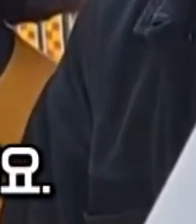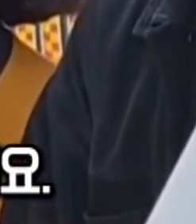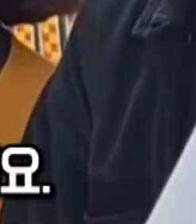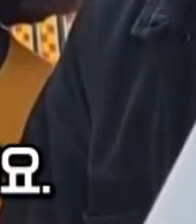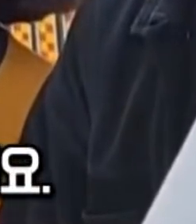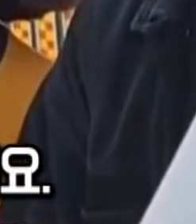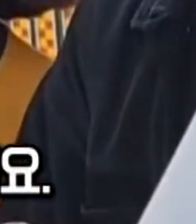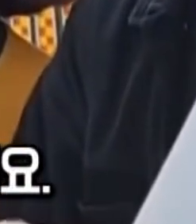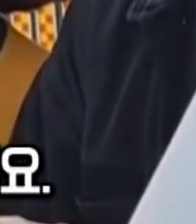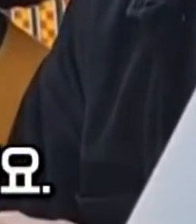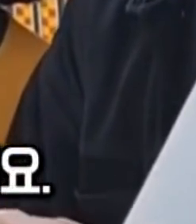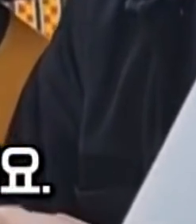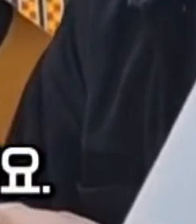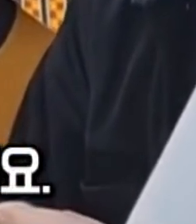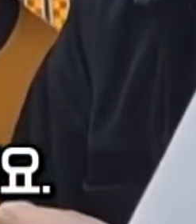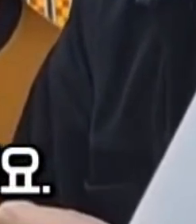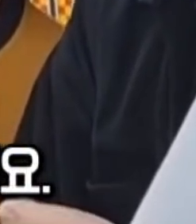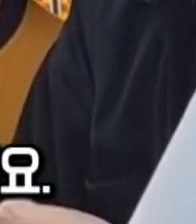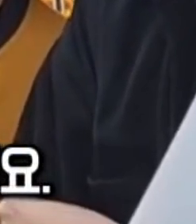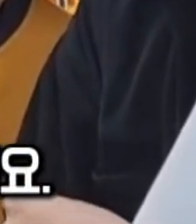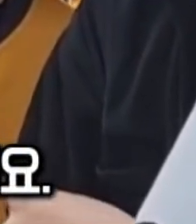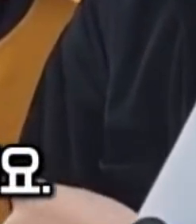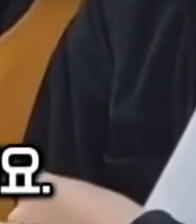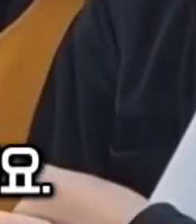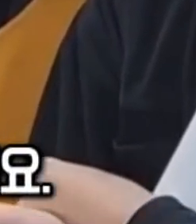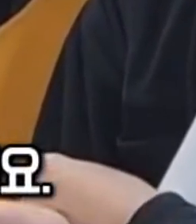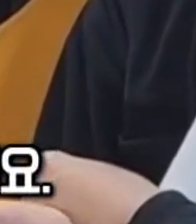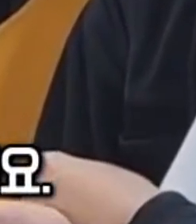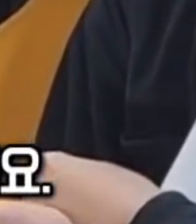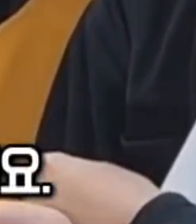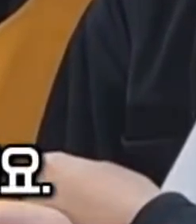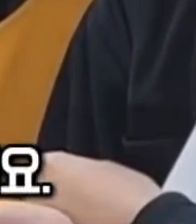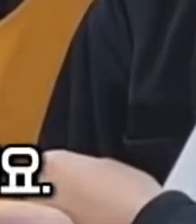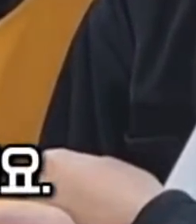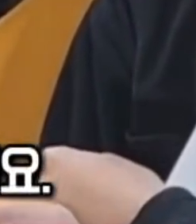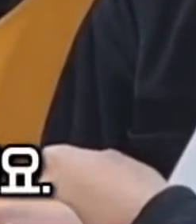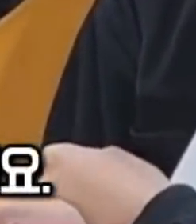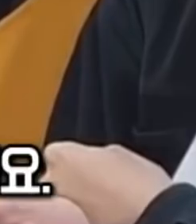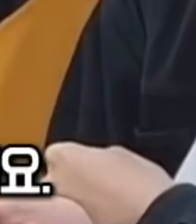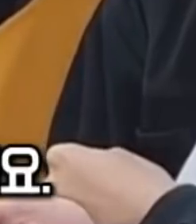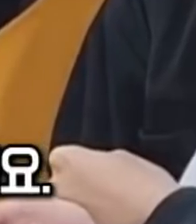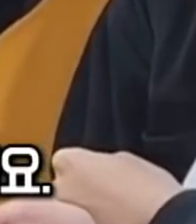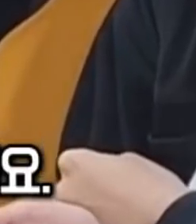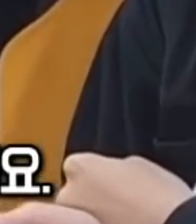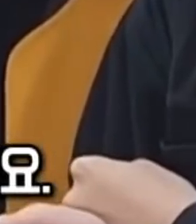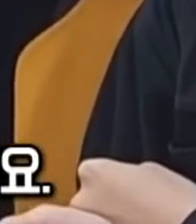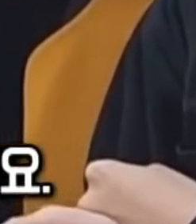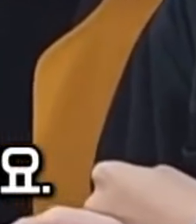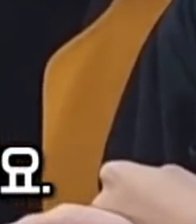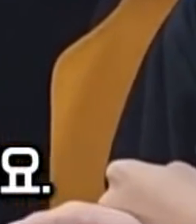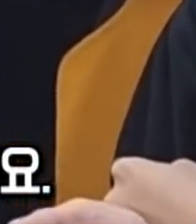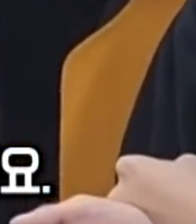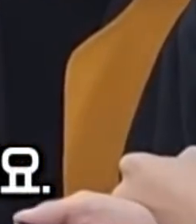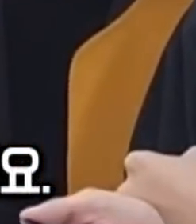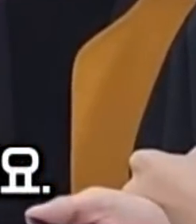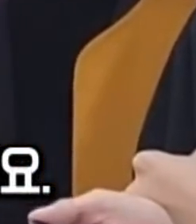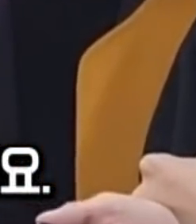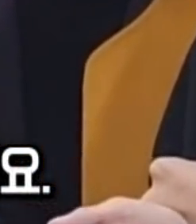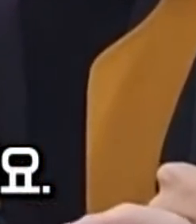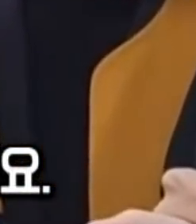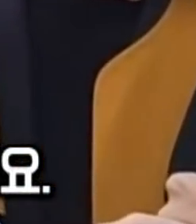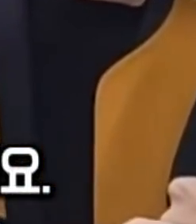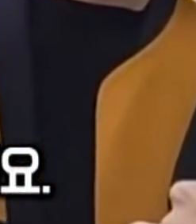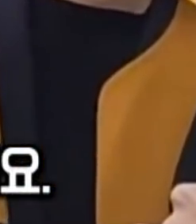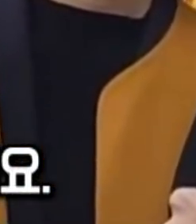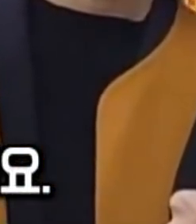실무적인 협의를 여전히 할 계획을 하는데 아직까지 조금 시간이 필요하지 않냐. 그럼 좀 자연스럽게 좀 연기를 해서